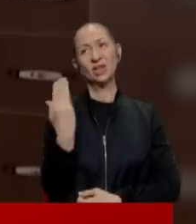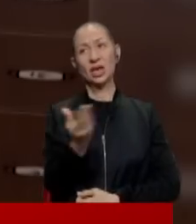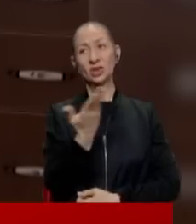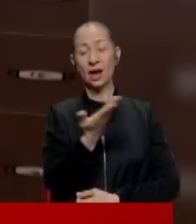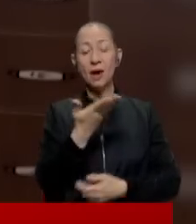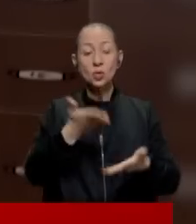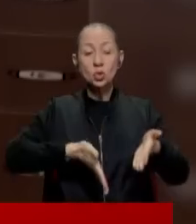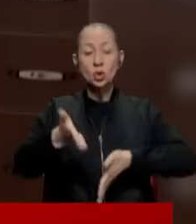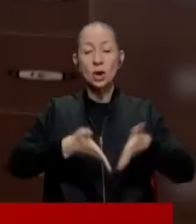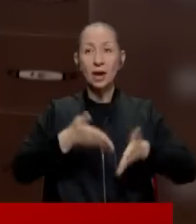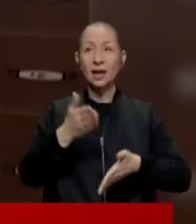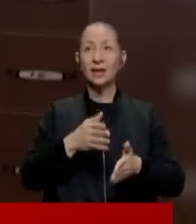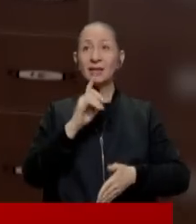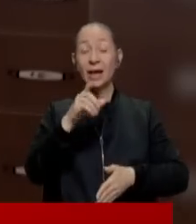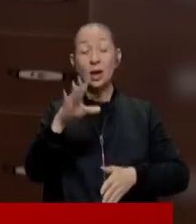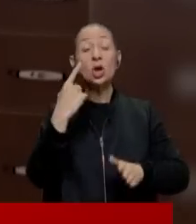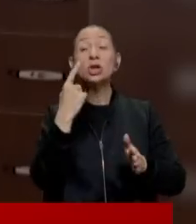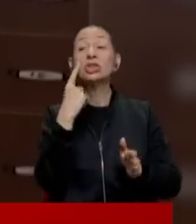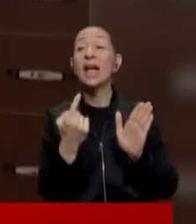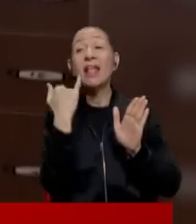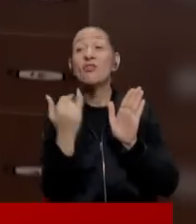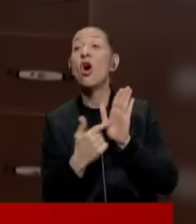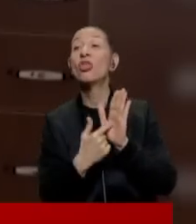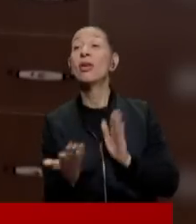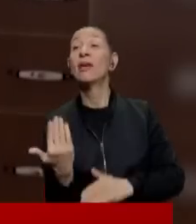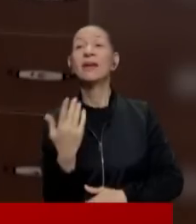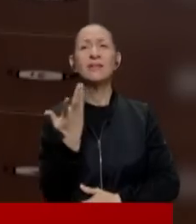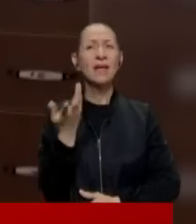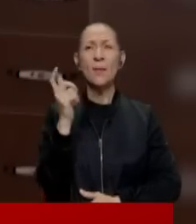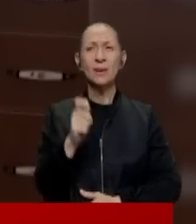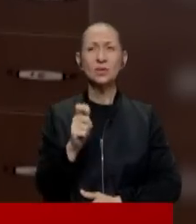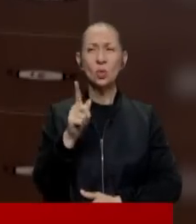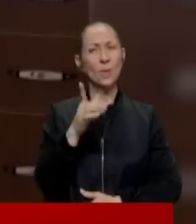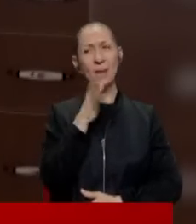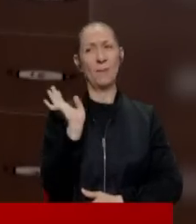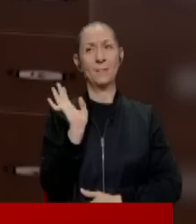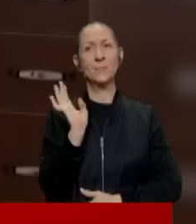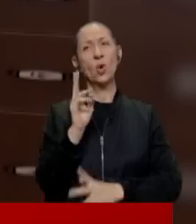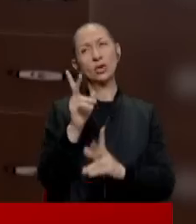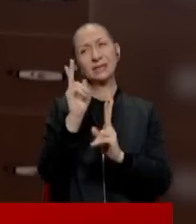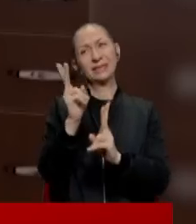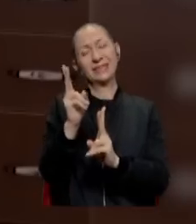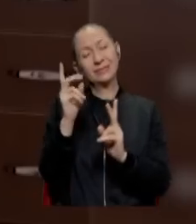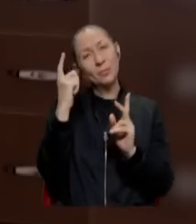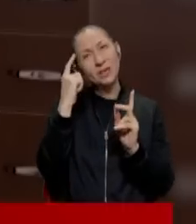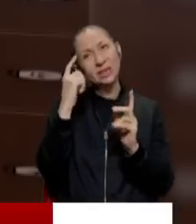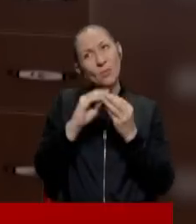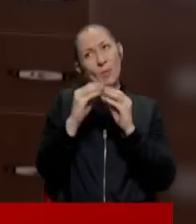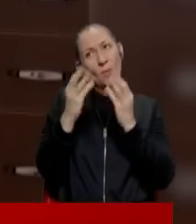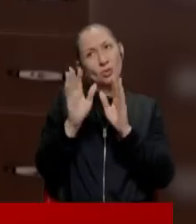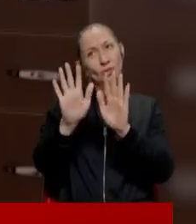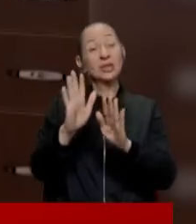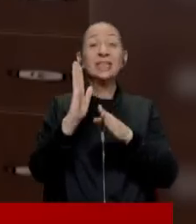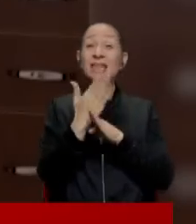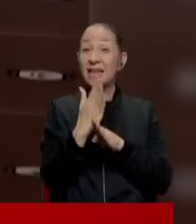artık sokakta dayılan göster telefonunu deyince ne yaparsınız onu O da sizin başınıza dert olsun